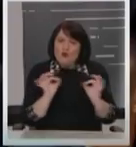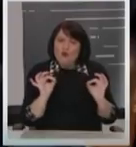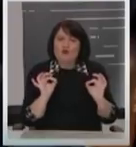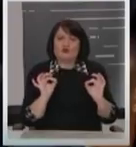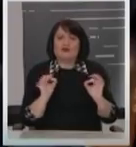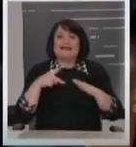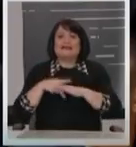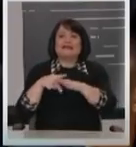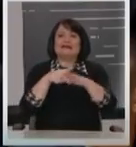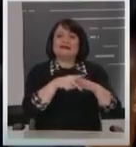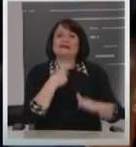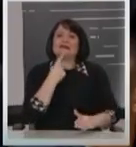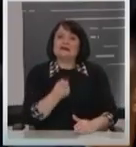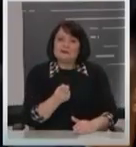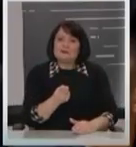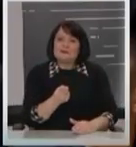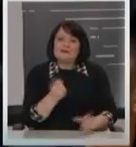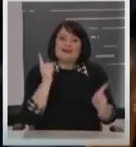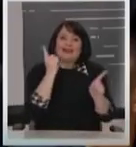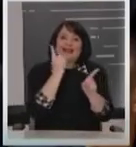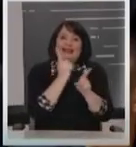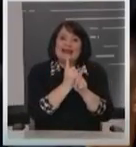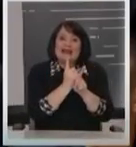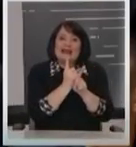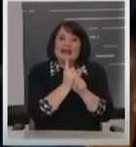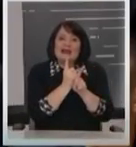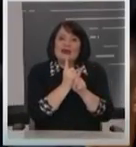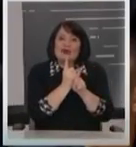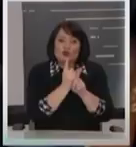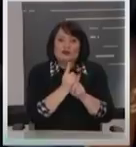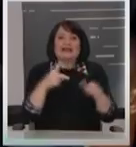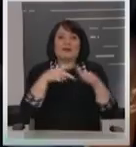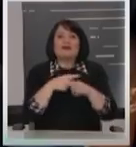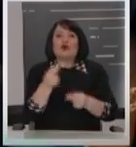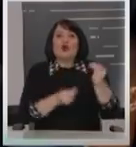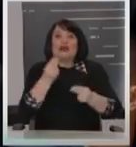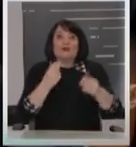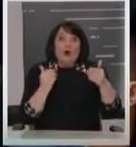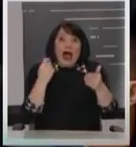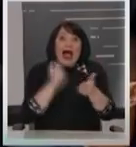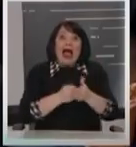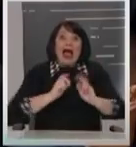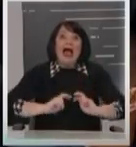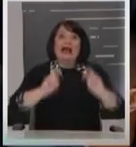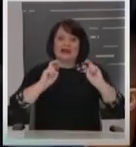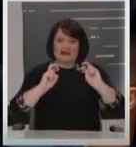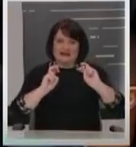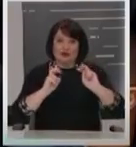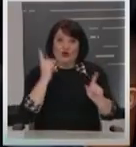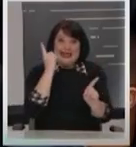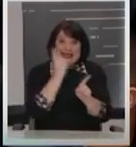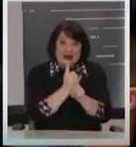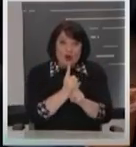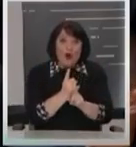πιστωτικά ιδρύματα του ειδικού ακατάσχετου τραπεζικού λογαριασμού. Επαναλαμβάνω,